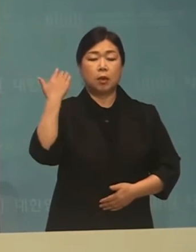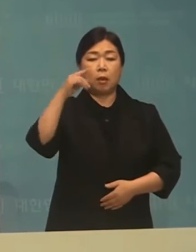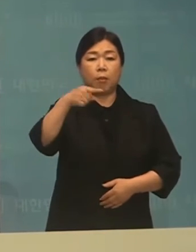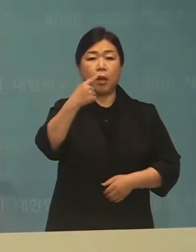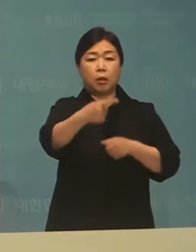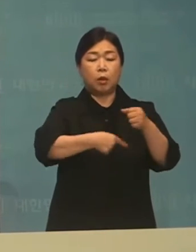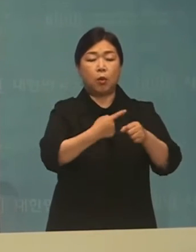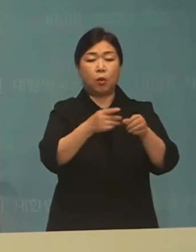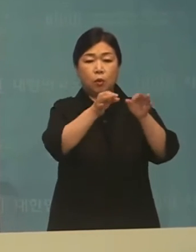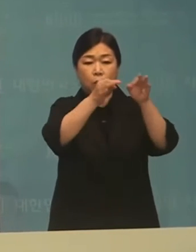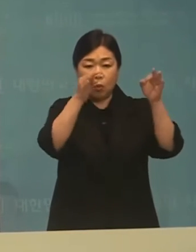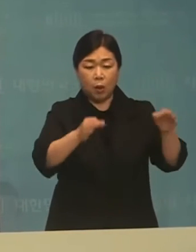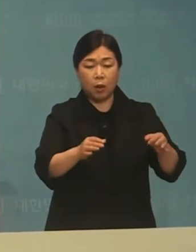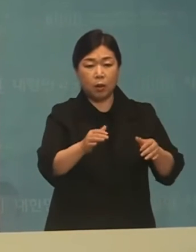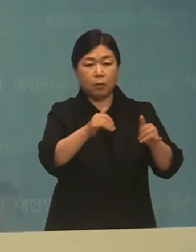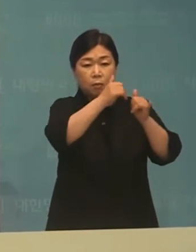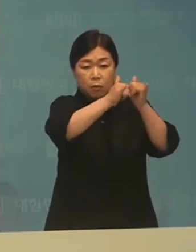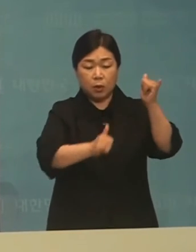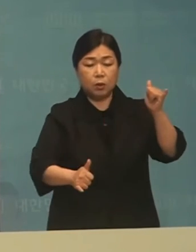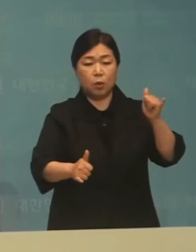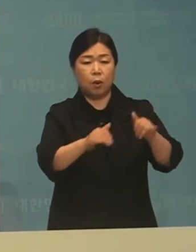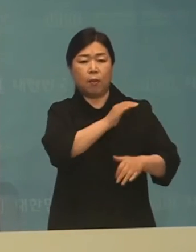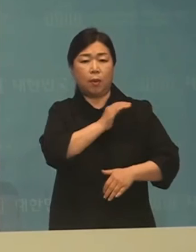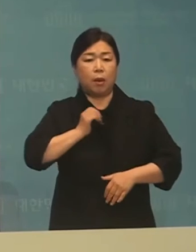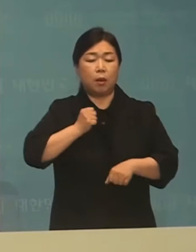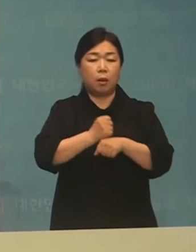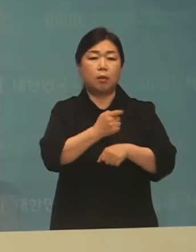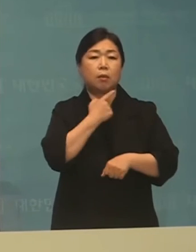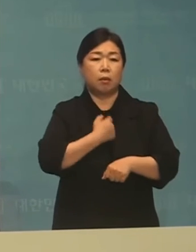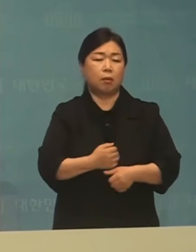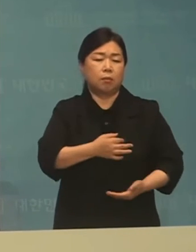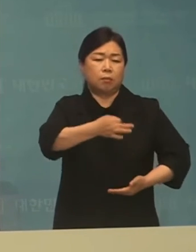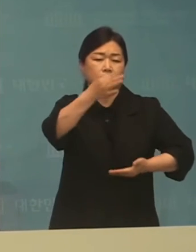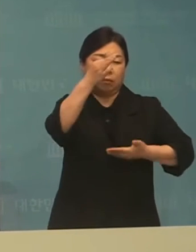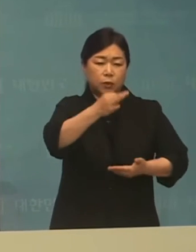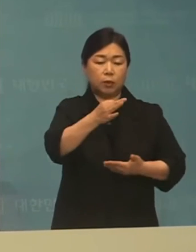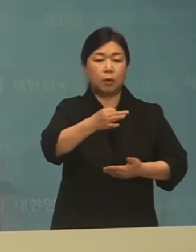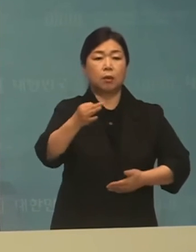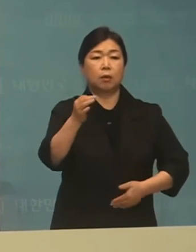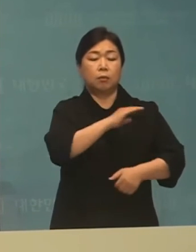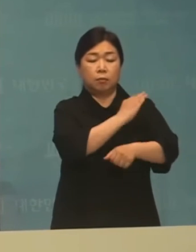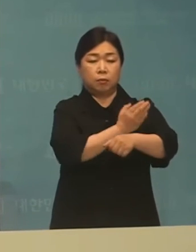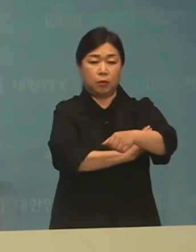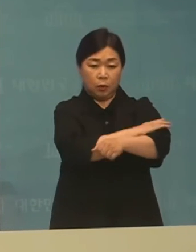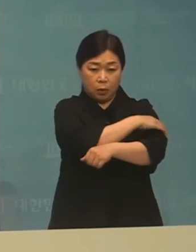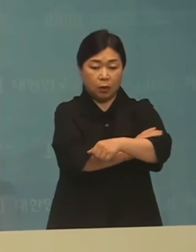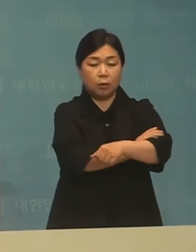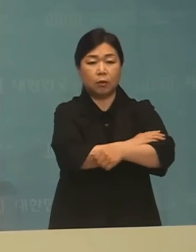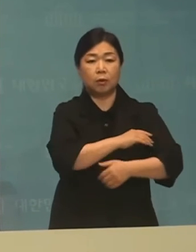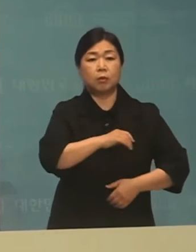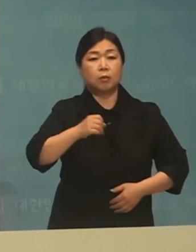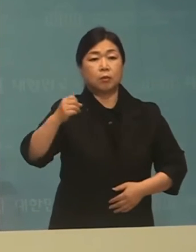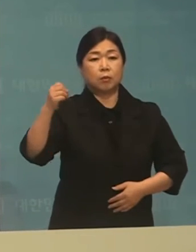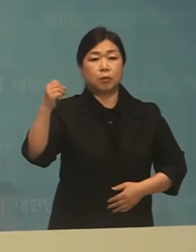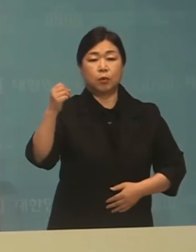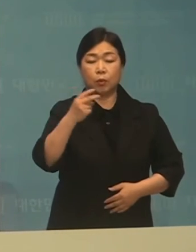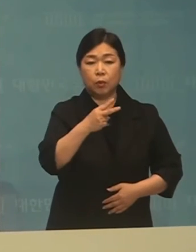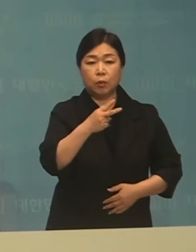동안 민족 배반의 대가로 형성한 그 엄청난 부, 권력,